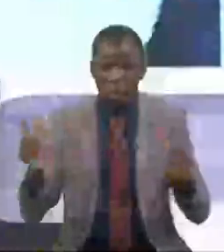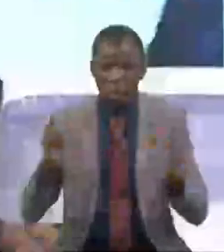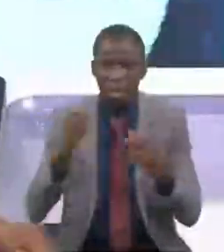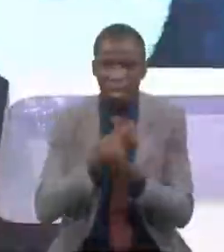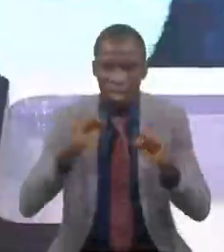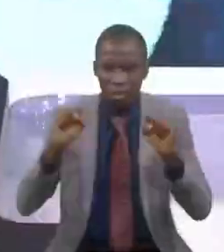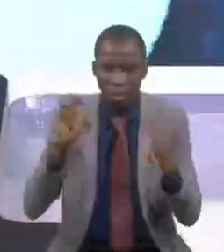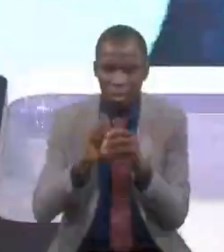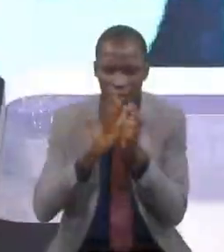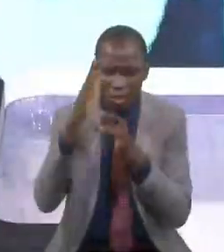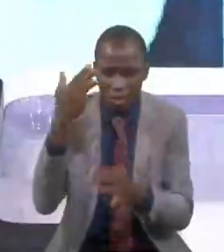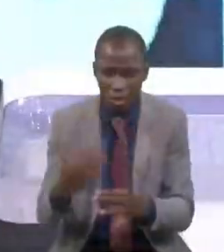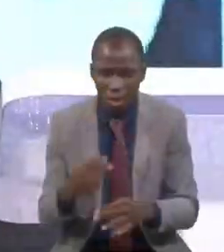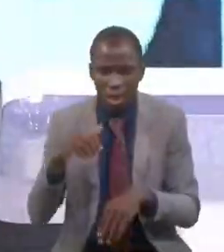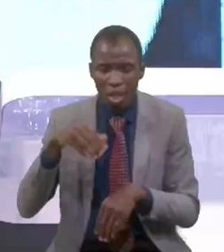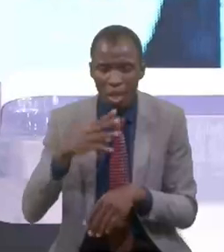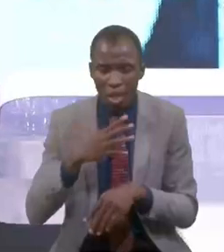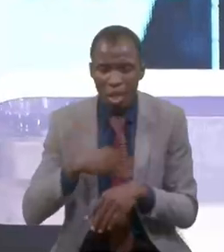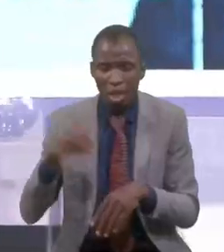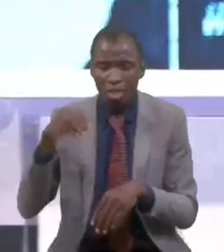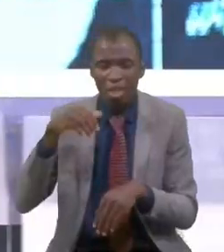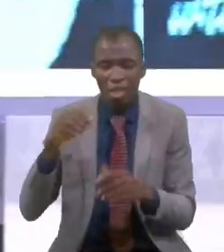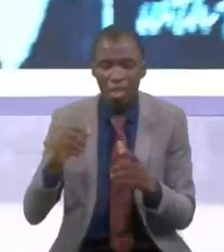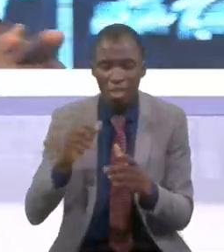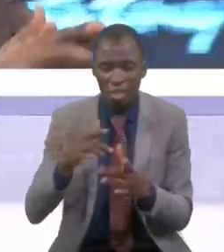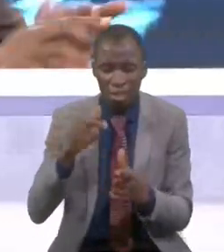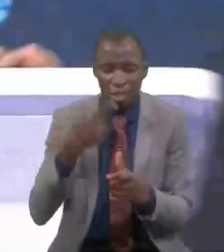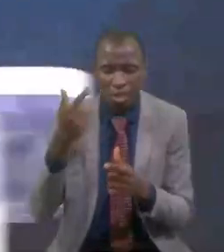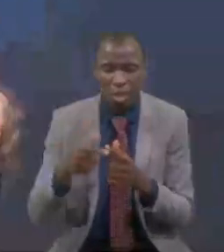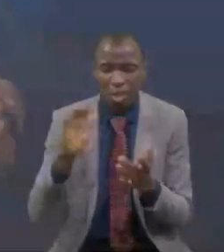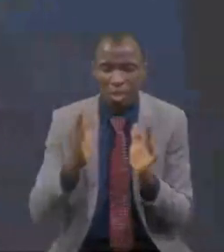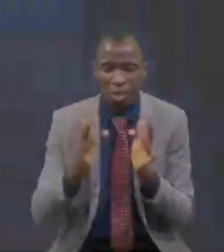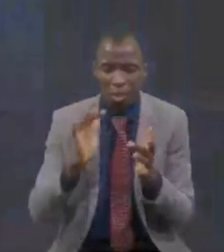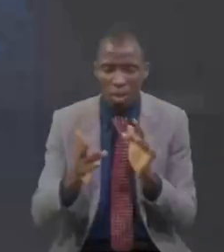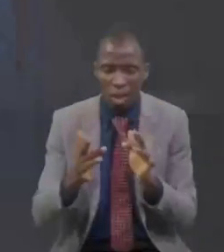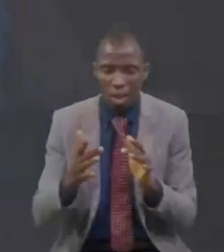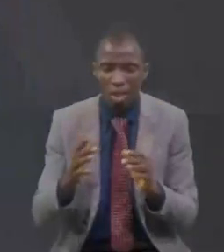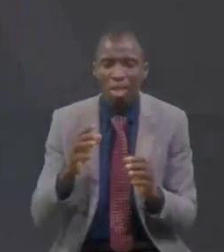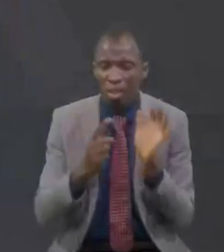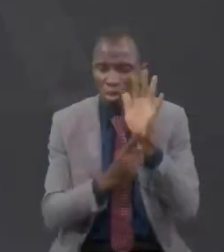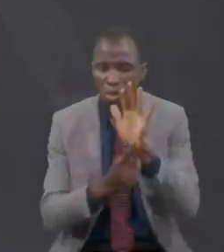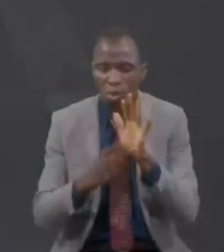grand salut et puis en ligne partout